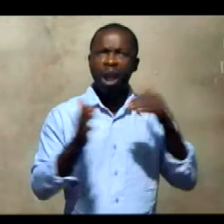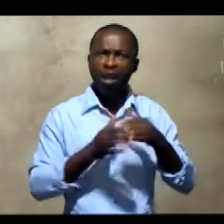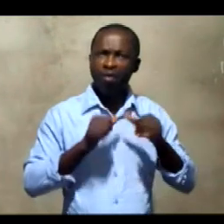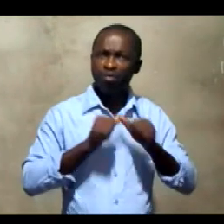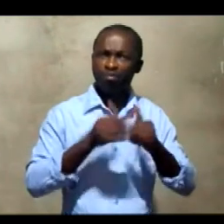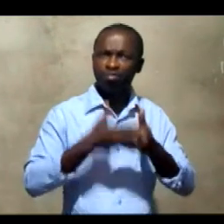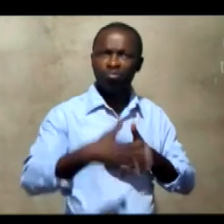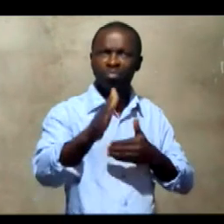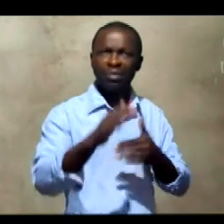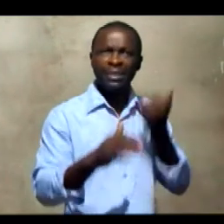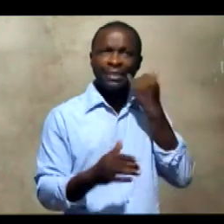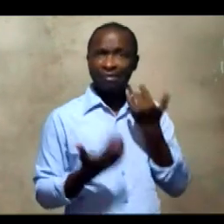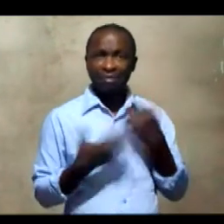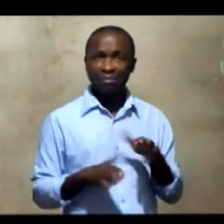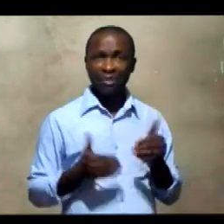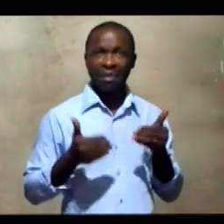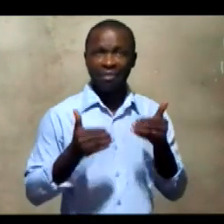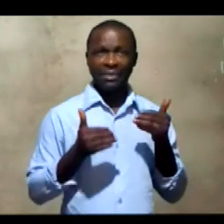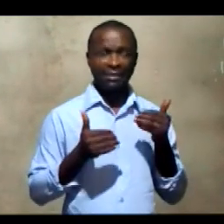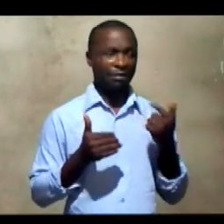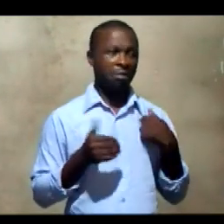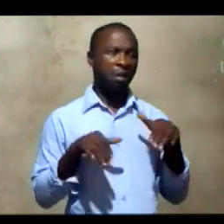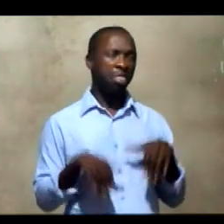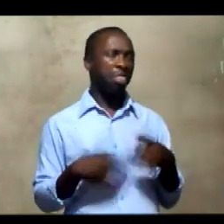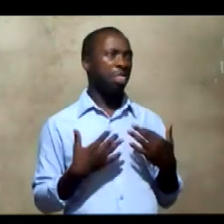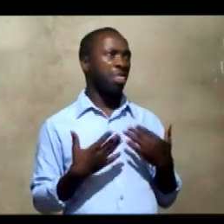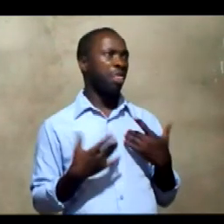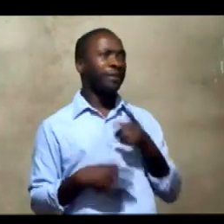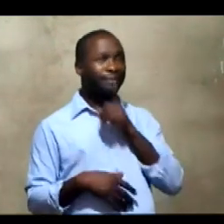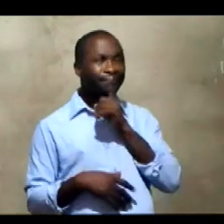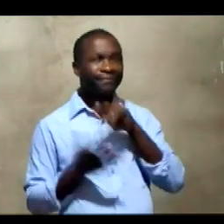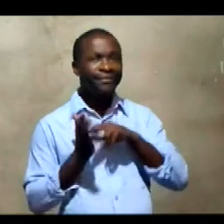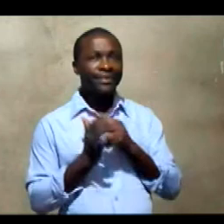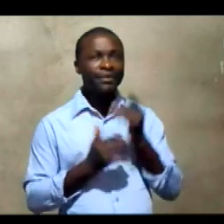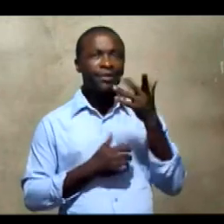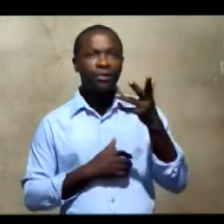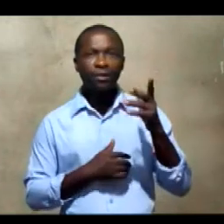avancer. Et le premier pas que nous avons estimé nécessaire de le faire, c'est de rencontrer le